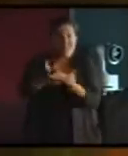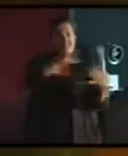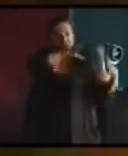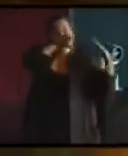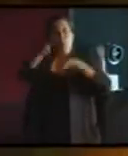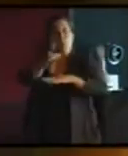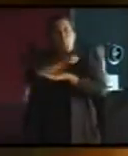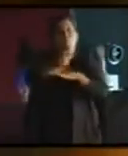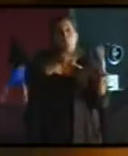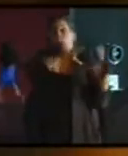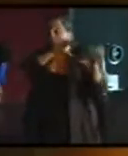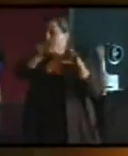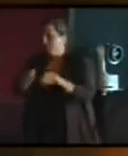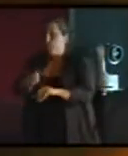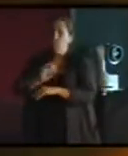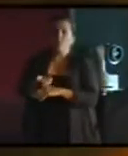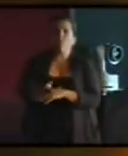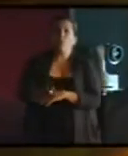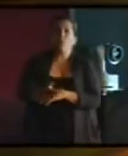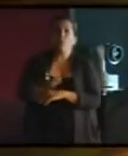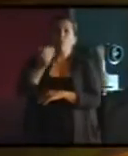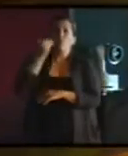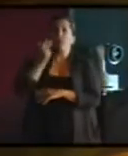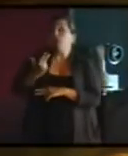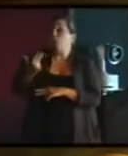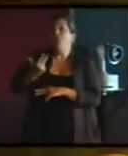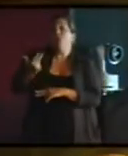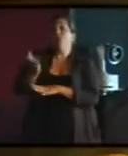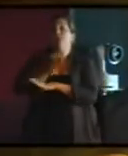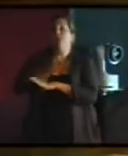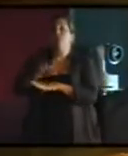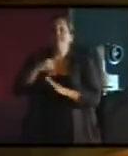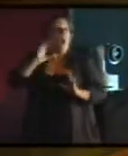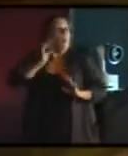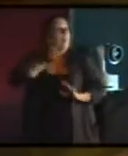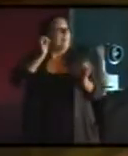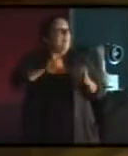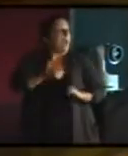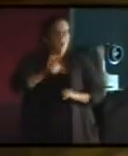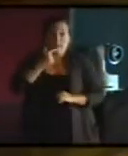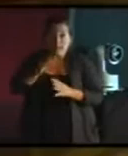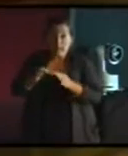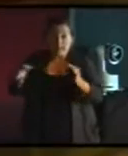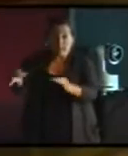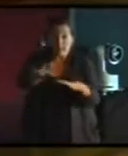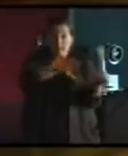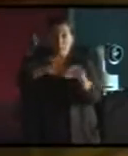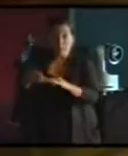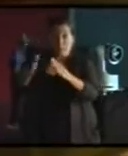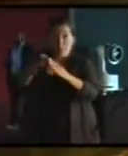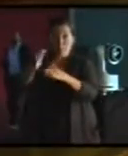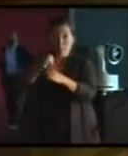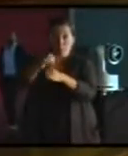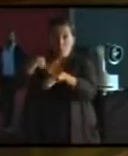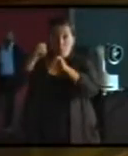terrain. C'est-à-dire, si on avait répondu tous les trois architectes sagement, eh bien, cette salle serait foutue parce qu'elle serait occupée par la maison de l'emploi. Voilà.